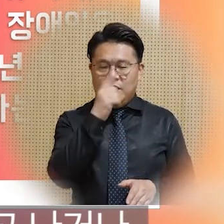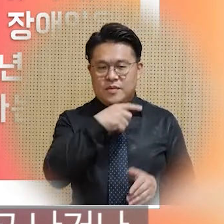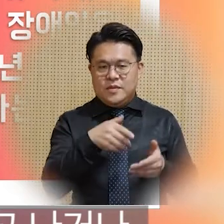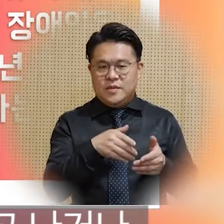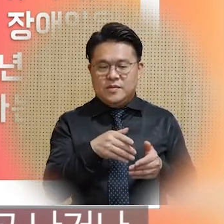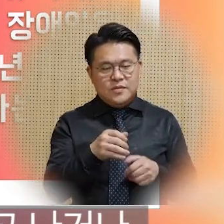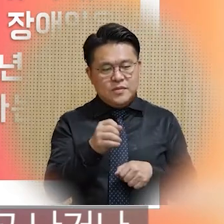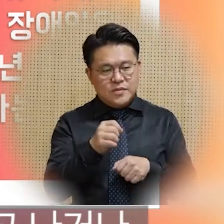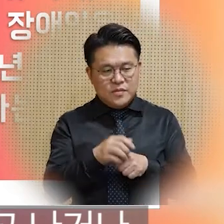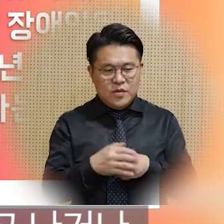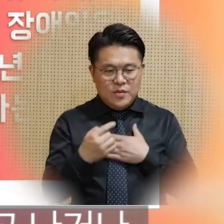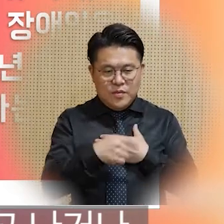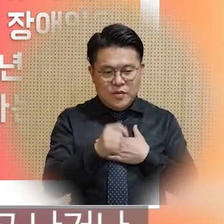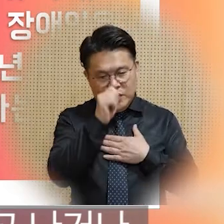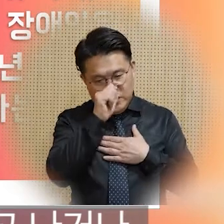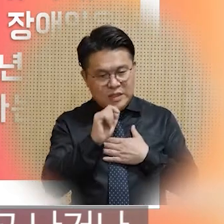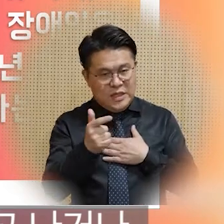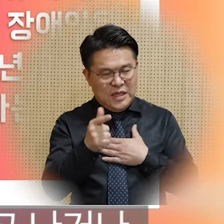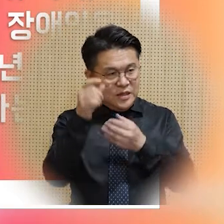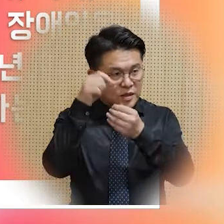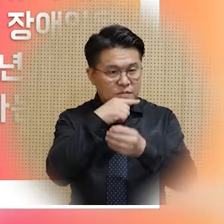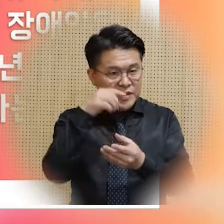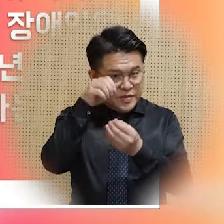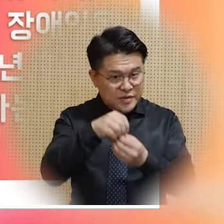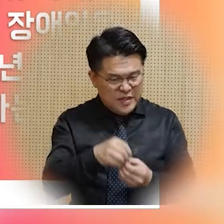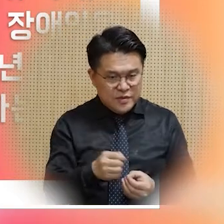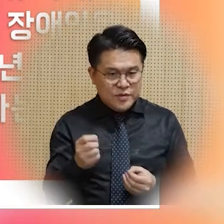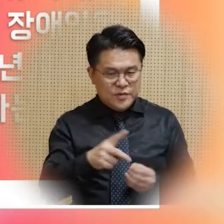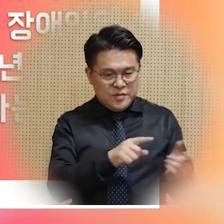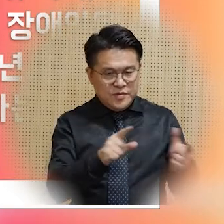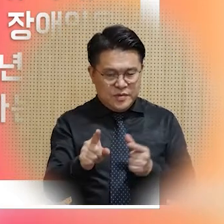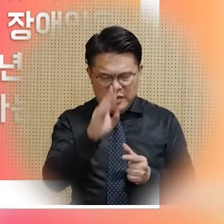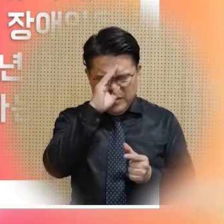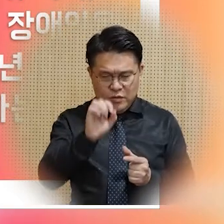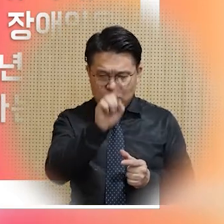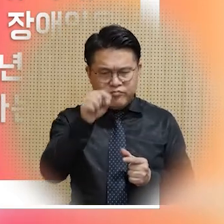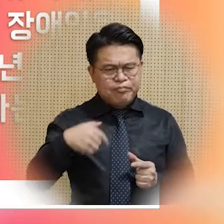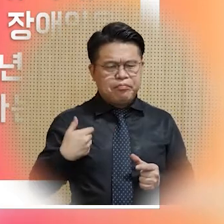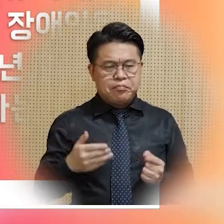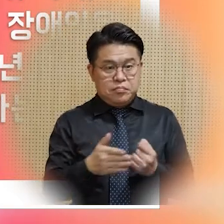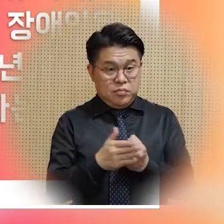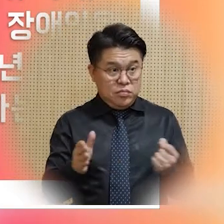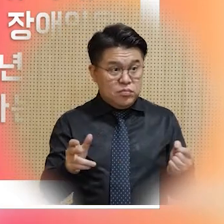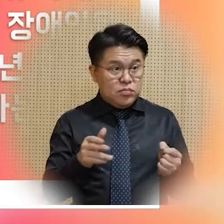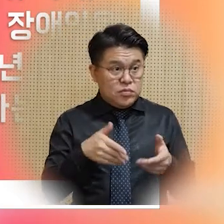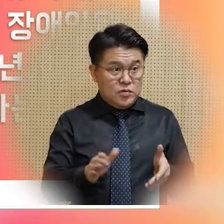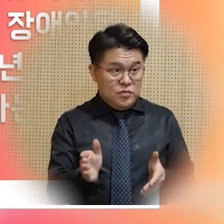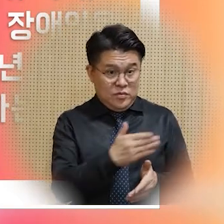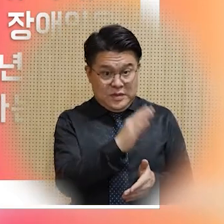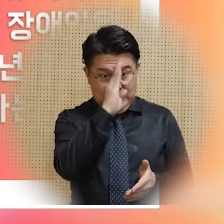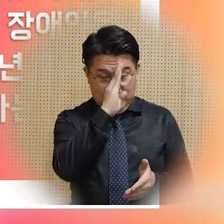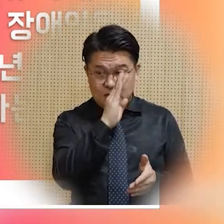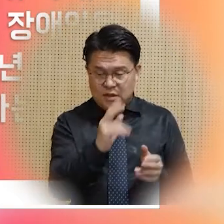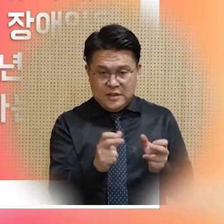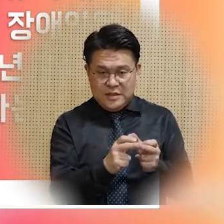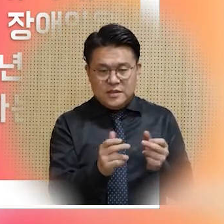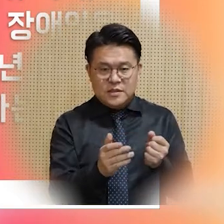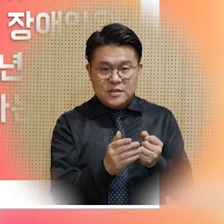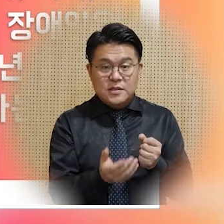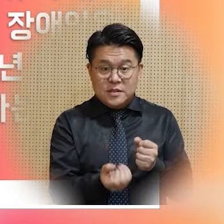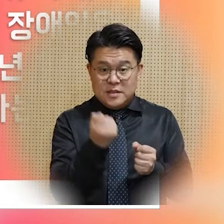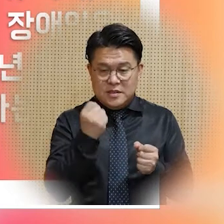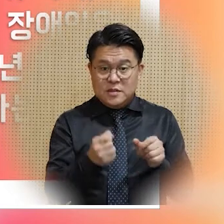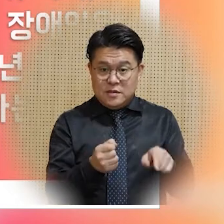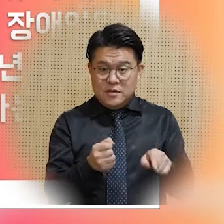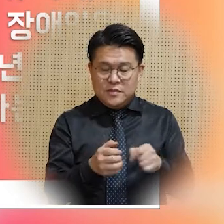기질적으로 이제 뭐 안 좋은 부분을 타고나거나 아니면은 원인이 불명확한 그런 질병으로 인해서 장애를 갖게